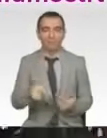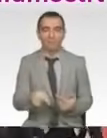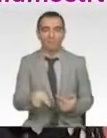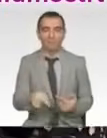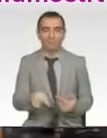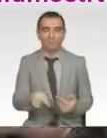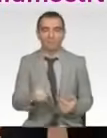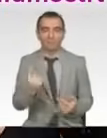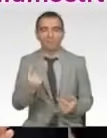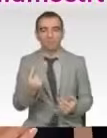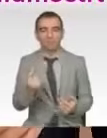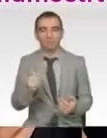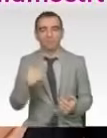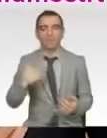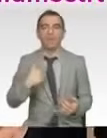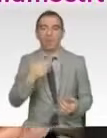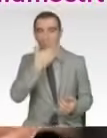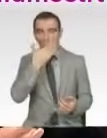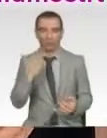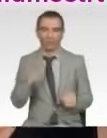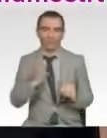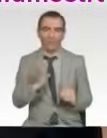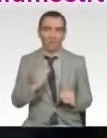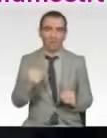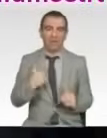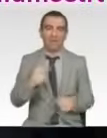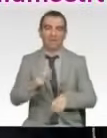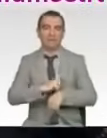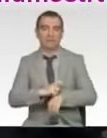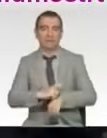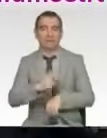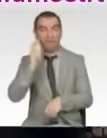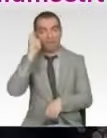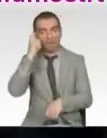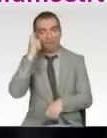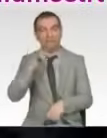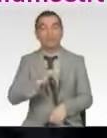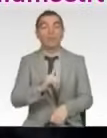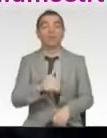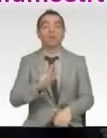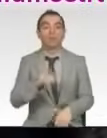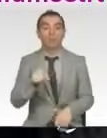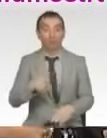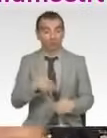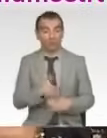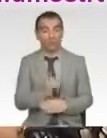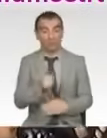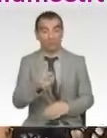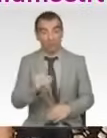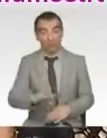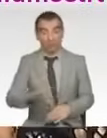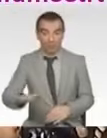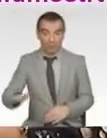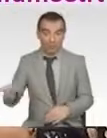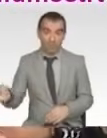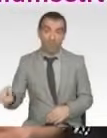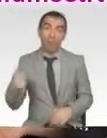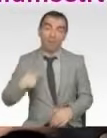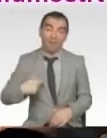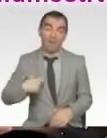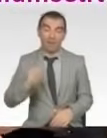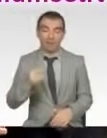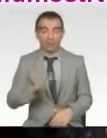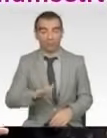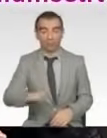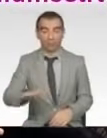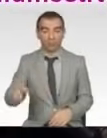şey yapmazsak, işte ben niyetliyim, ben oruçluyum, ben sinirliyim mantığıyla yapmazsak bunu gerçekten bu hele şuuru... Hele ki çocuklara değil mi? Evet, özellikle